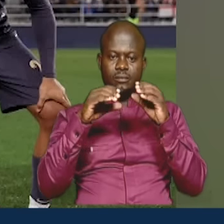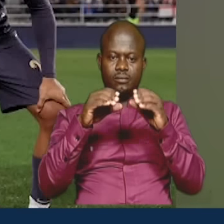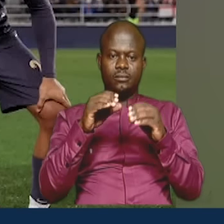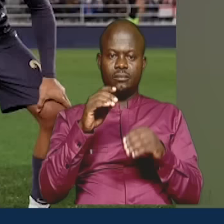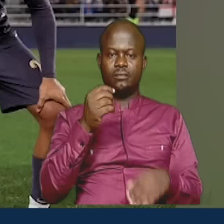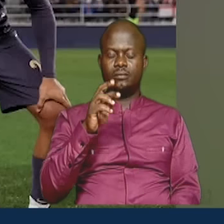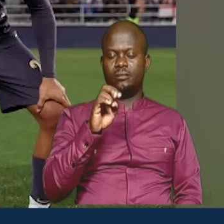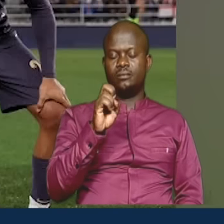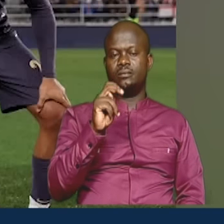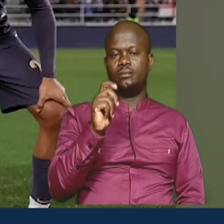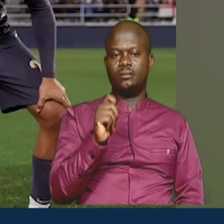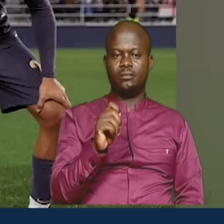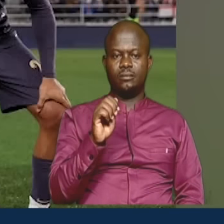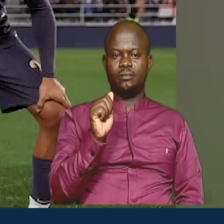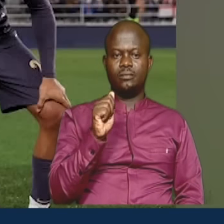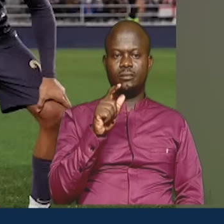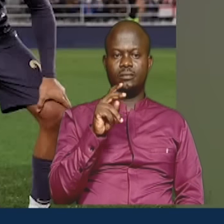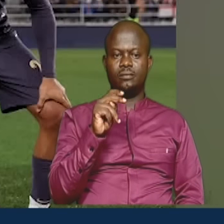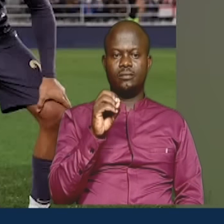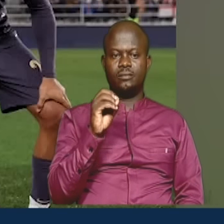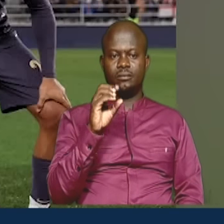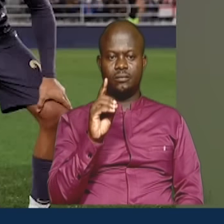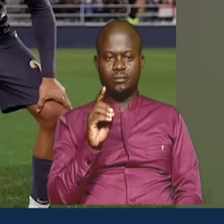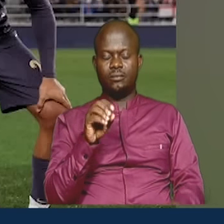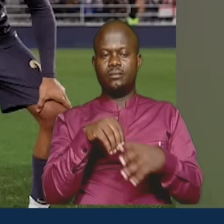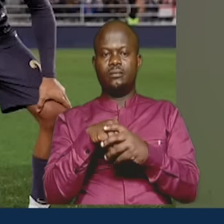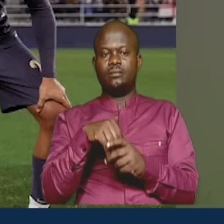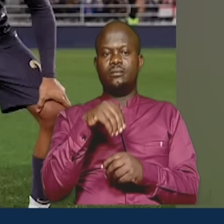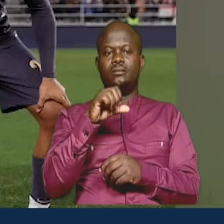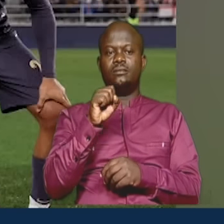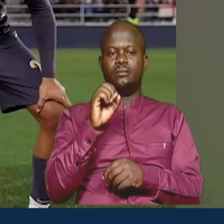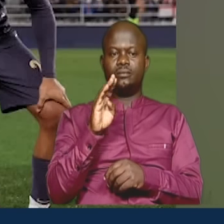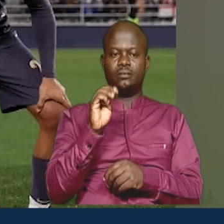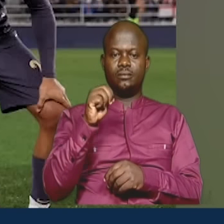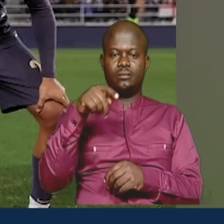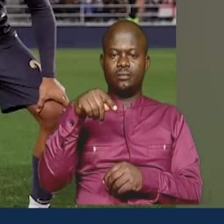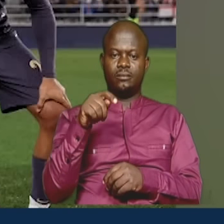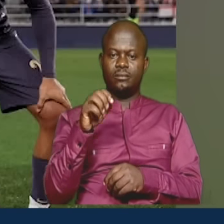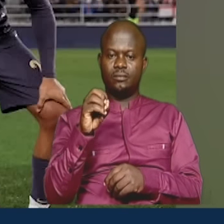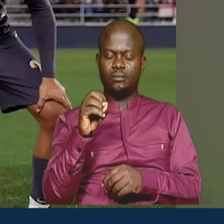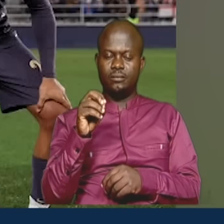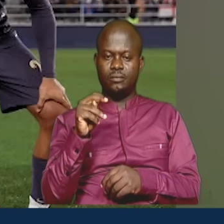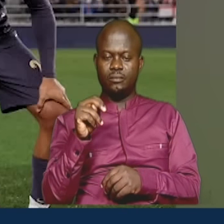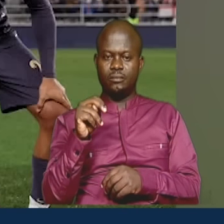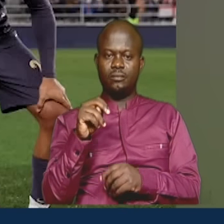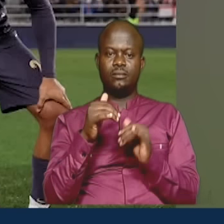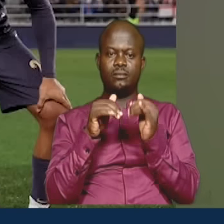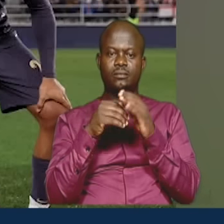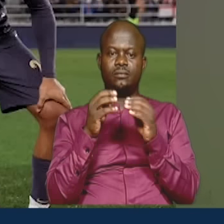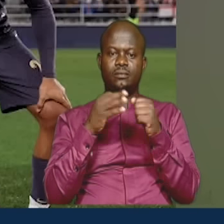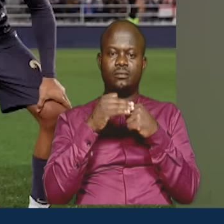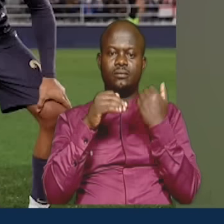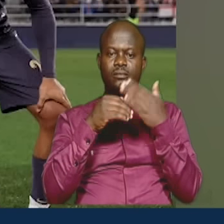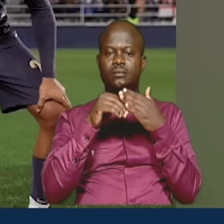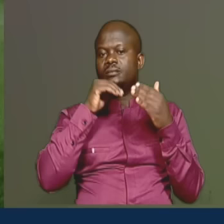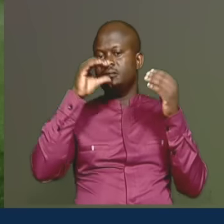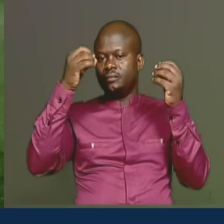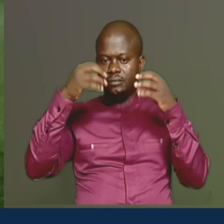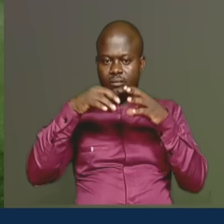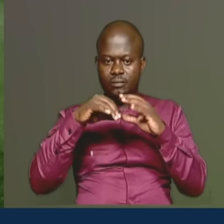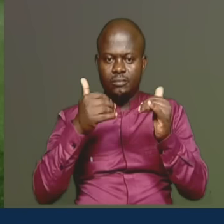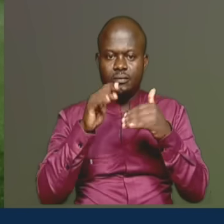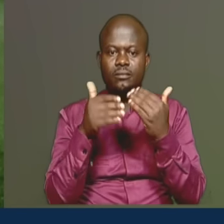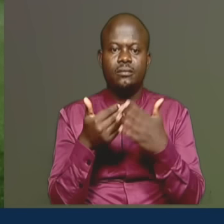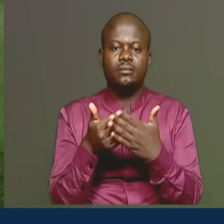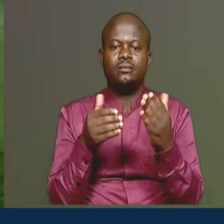Trent Alexander-Arnold wa Liverpool na Aaron Ramsdale wa Southampton abakinnyi bose ko bagera ku munani rero bakaba batazagaragara mu mikino ikipe